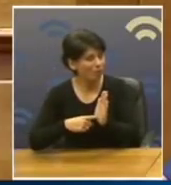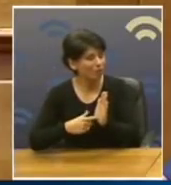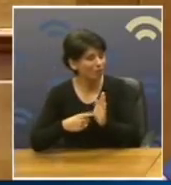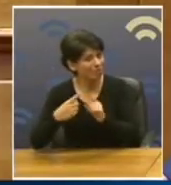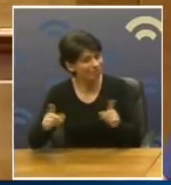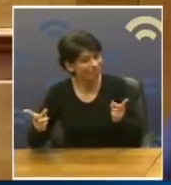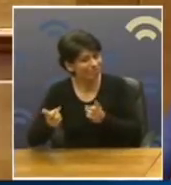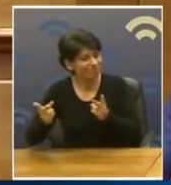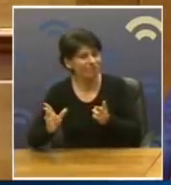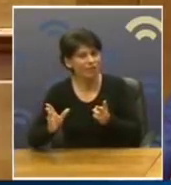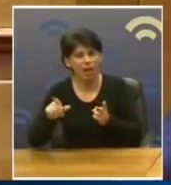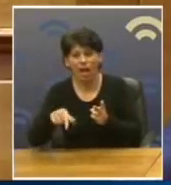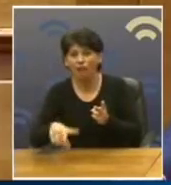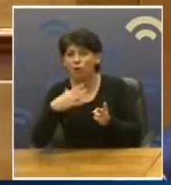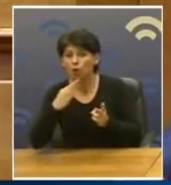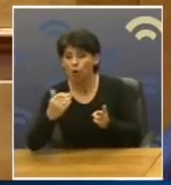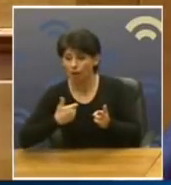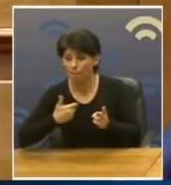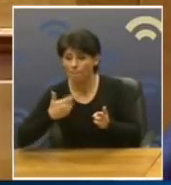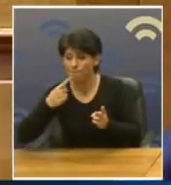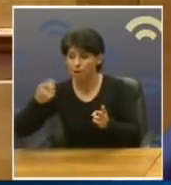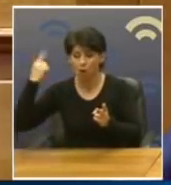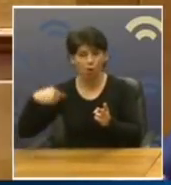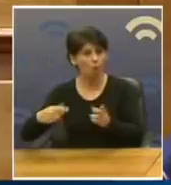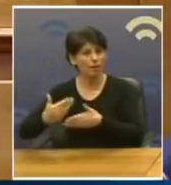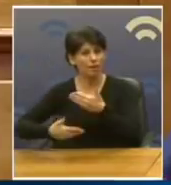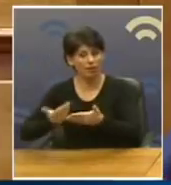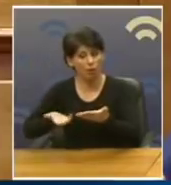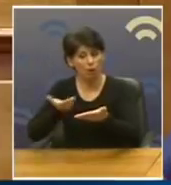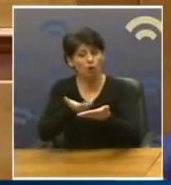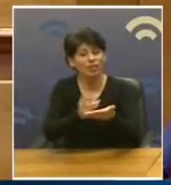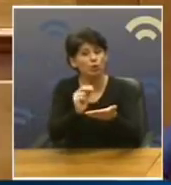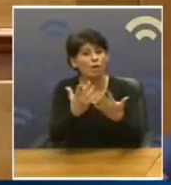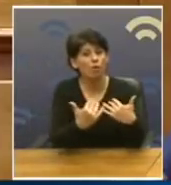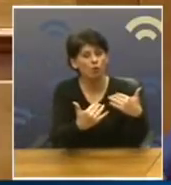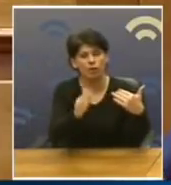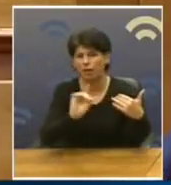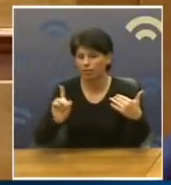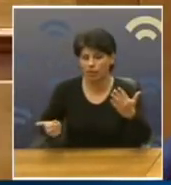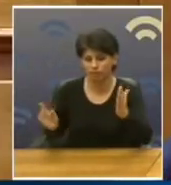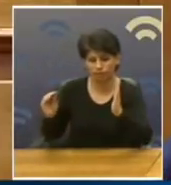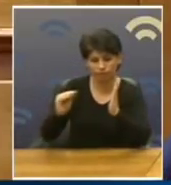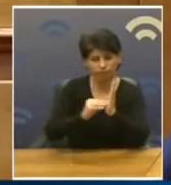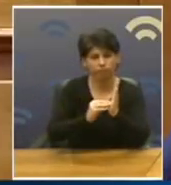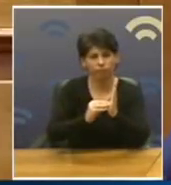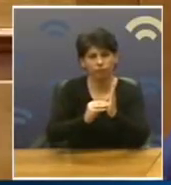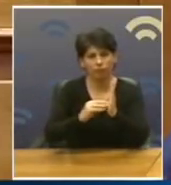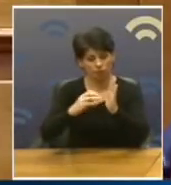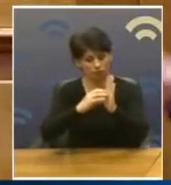που εμείς την προηγούμενη διαδικασία της προτείνουσας Βουλής δεν φέραμε μονάχα την αναθεώρηση του 86, αλλά και